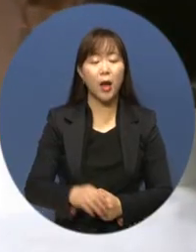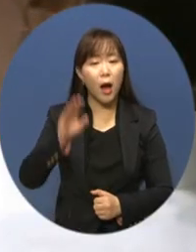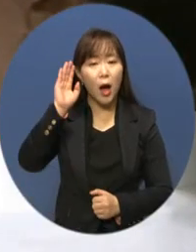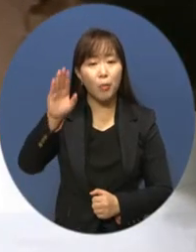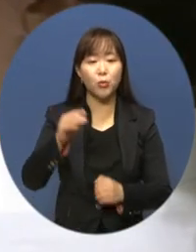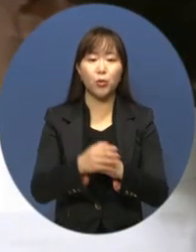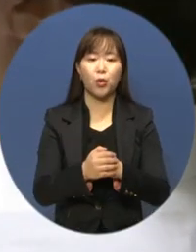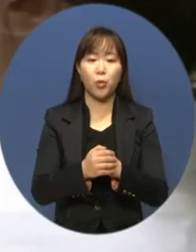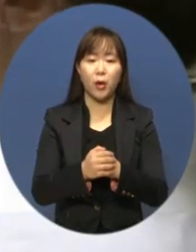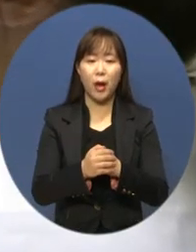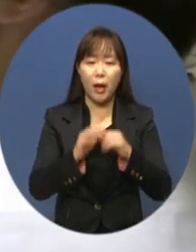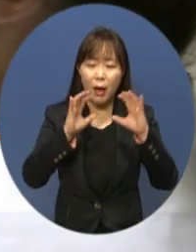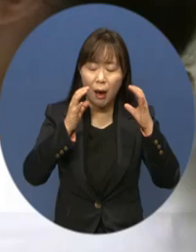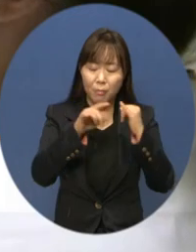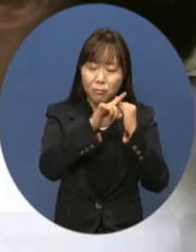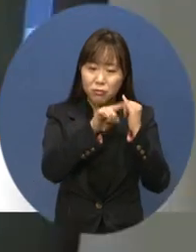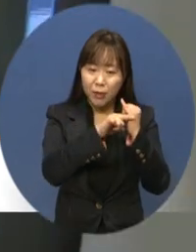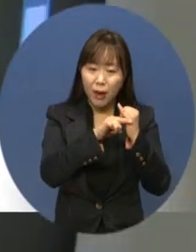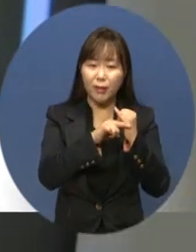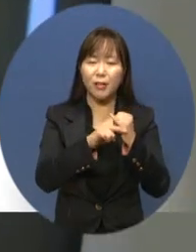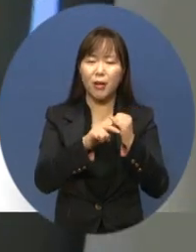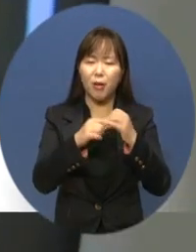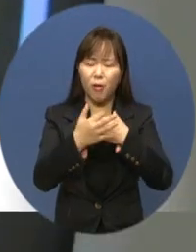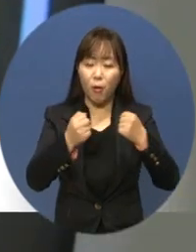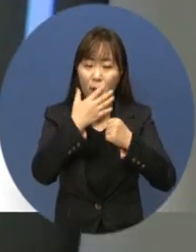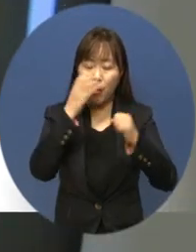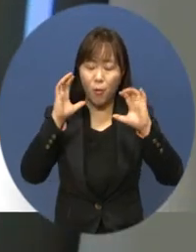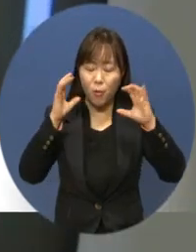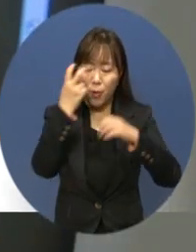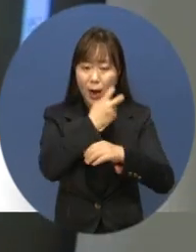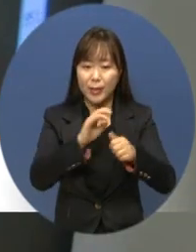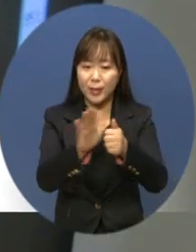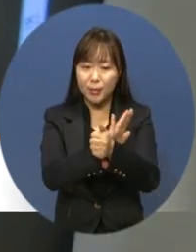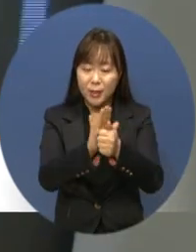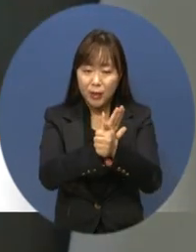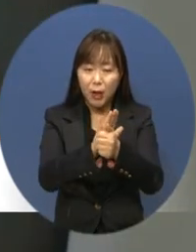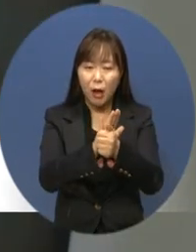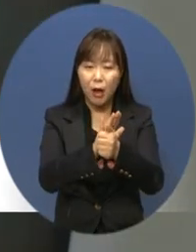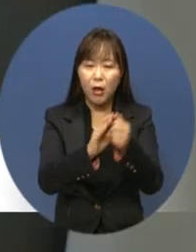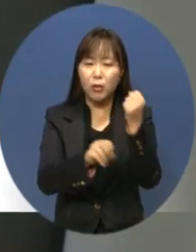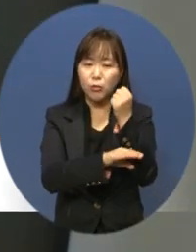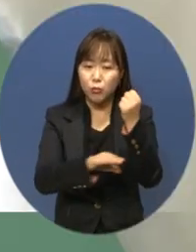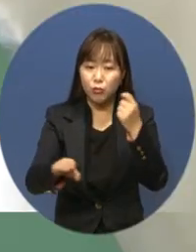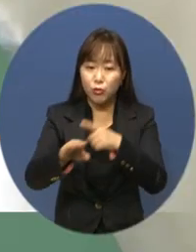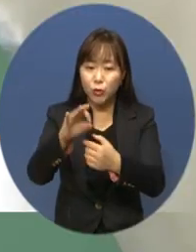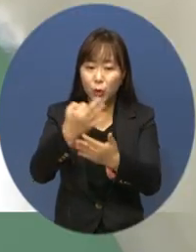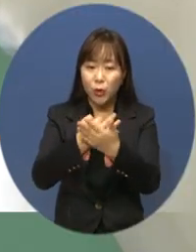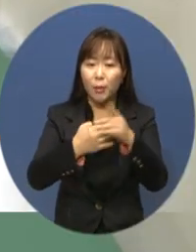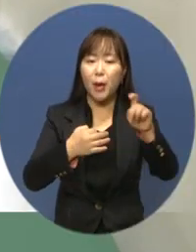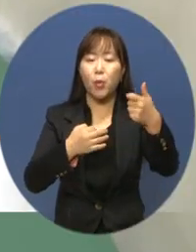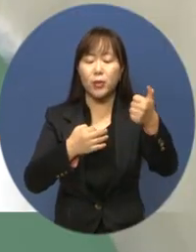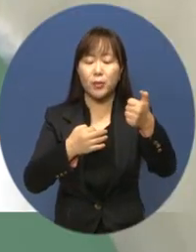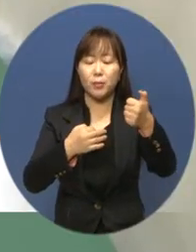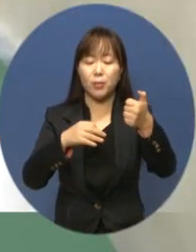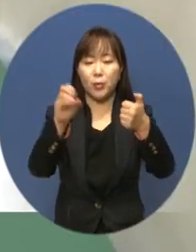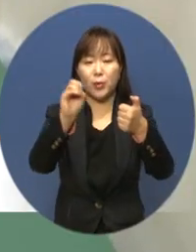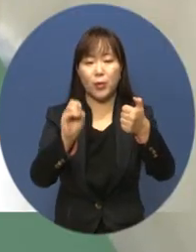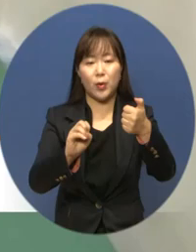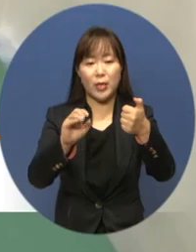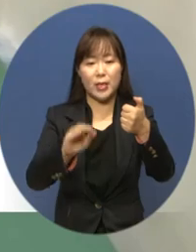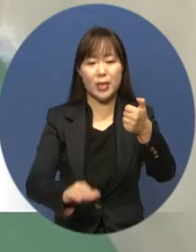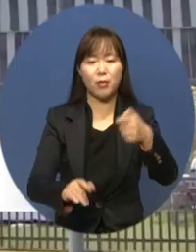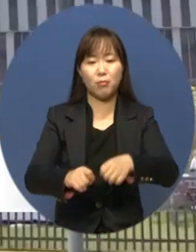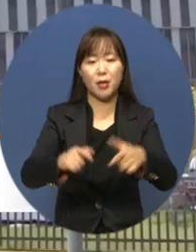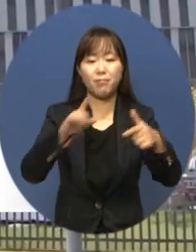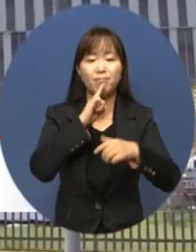앞으로 산모, 신생아 건강관리 서비스 지원 대상이 기존 중위소득 150% 이하로 확대됩니다.